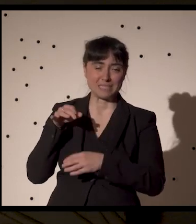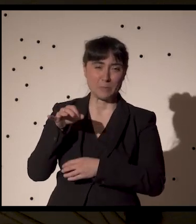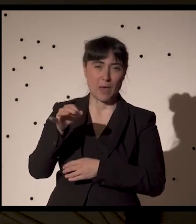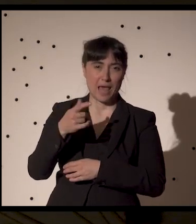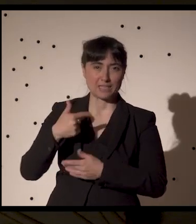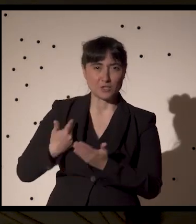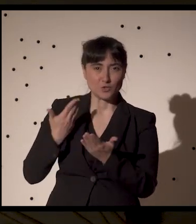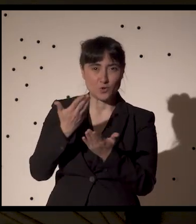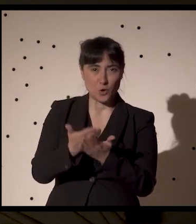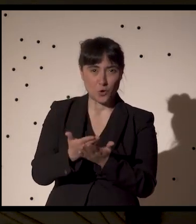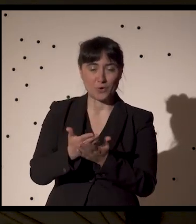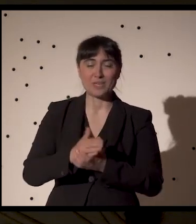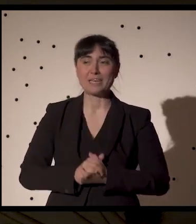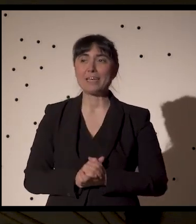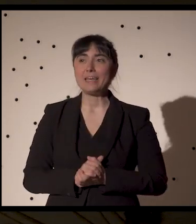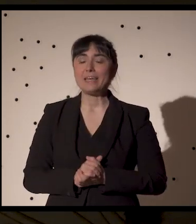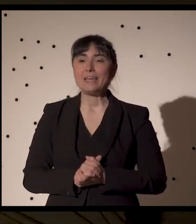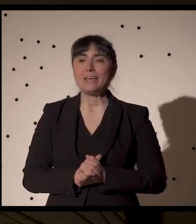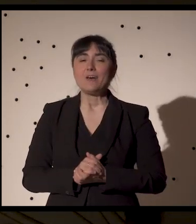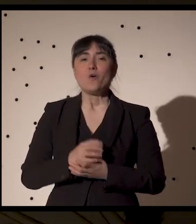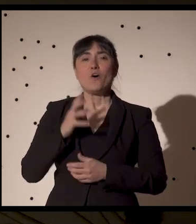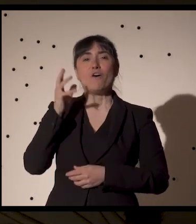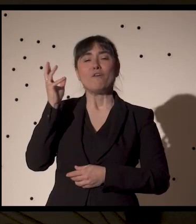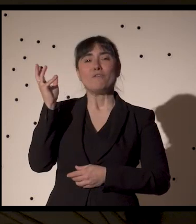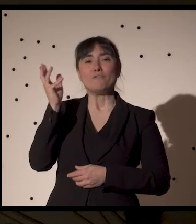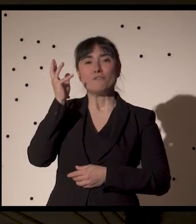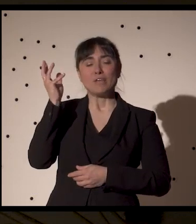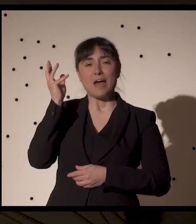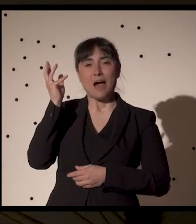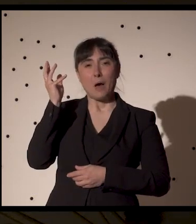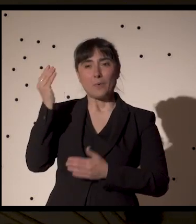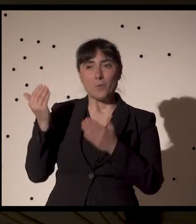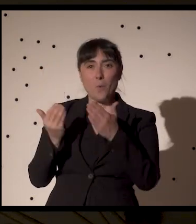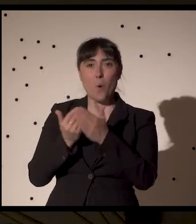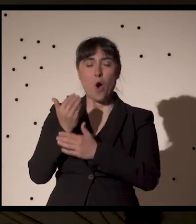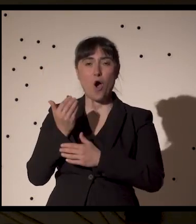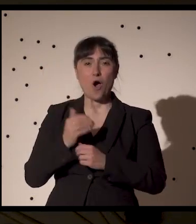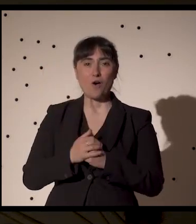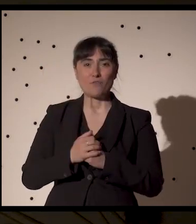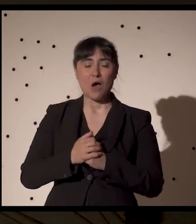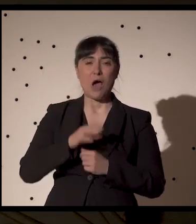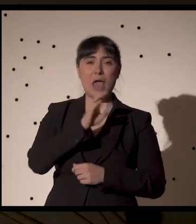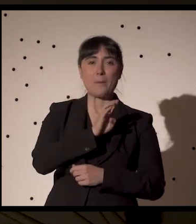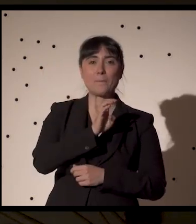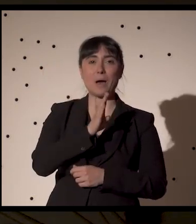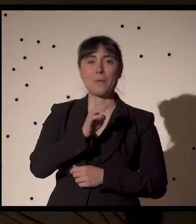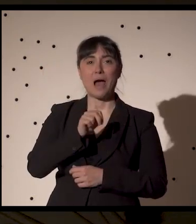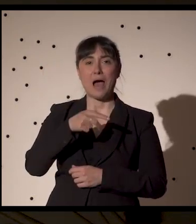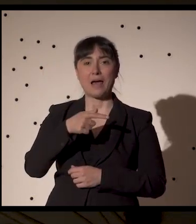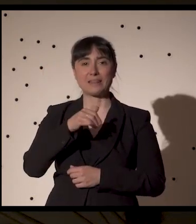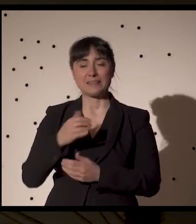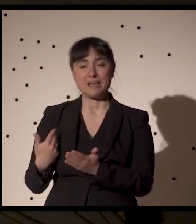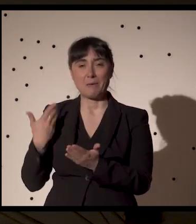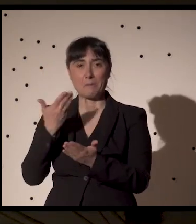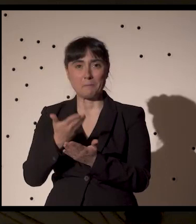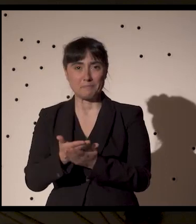è al centro della nuova creazione di Emma Dante una fiaba che